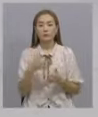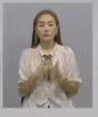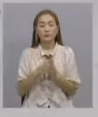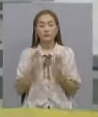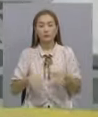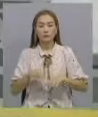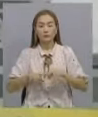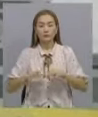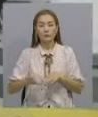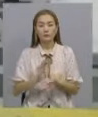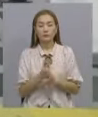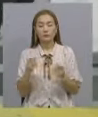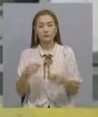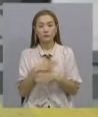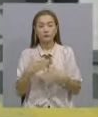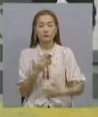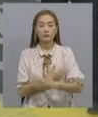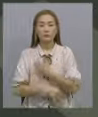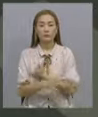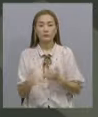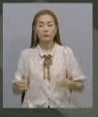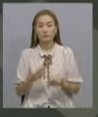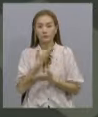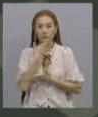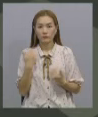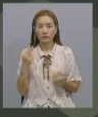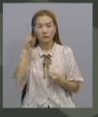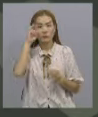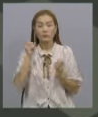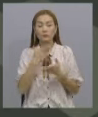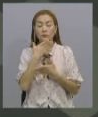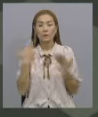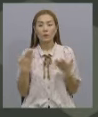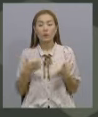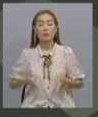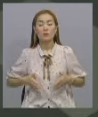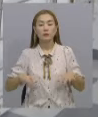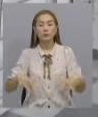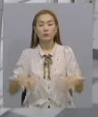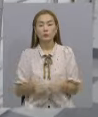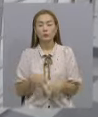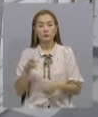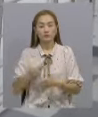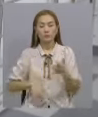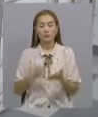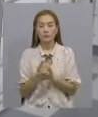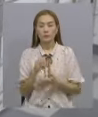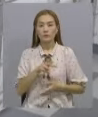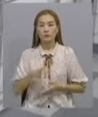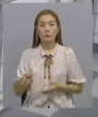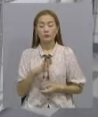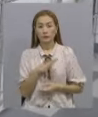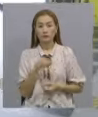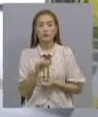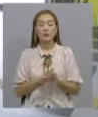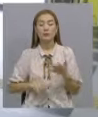мест на стоянке, несоответствия требованиям специальных пандусов и специальных туалетов, устройство для подъема колясок был наложен штраф в размере 1 000 000 тенге